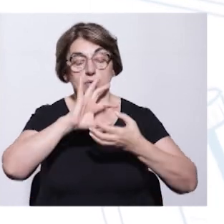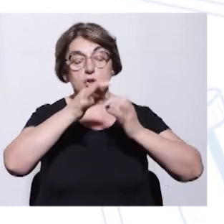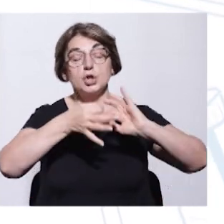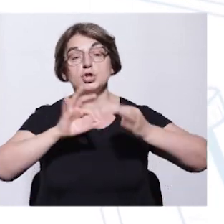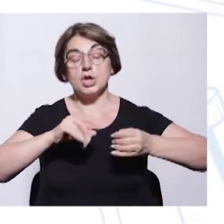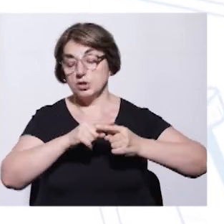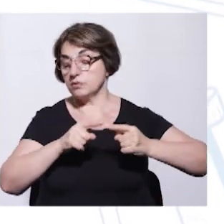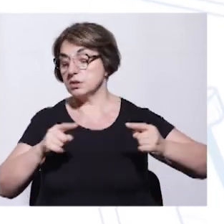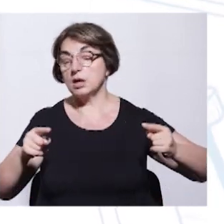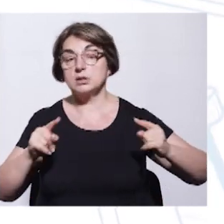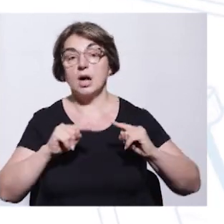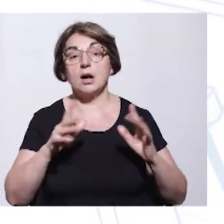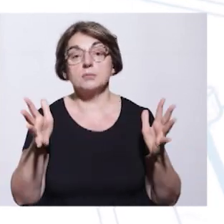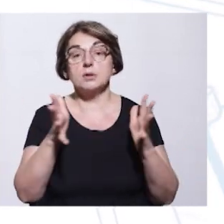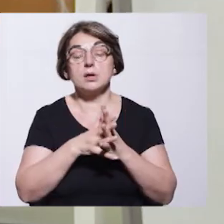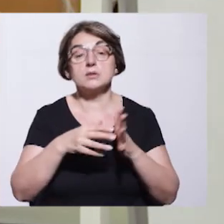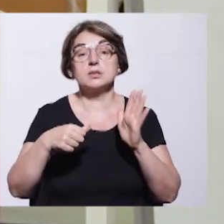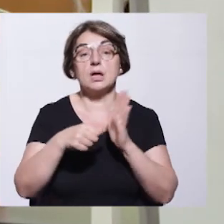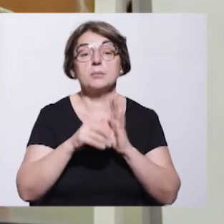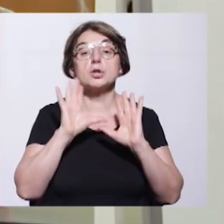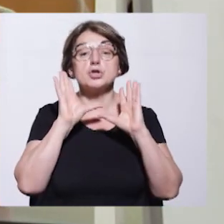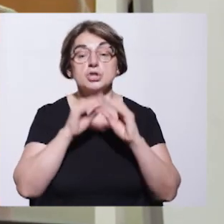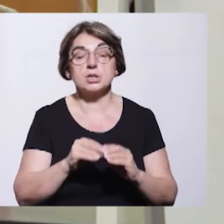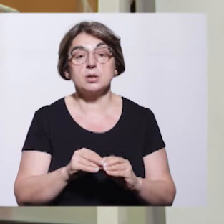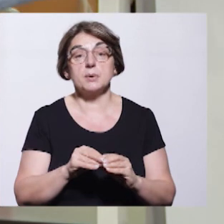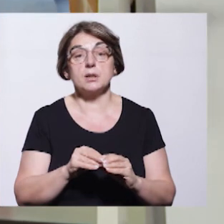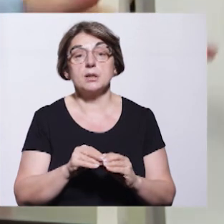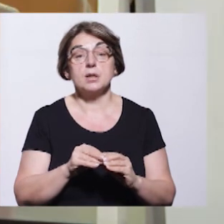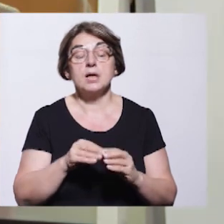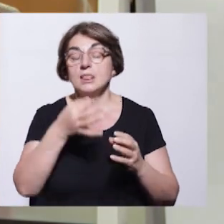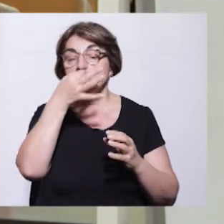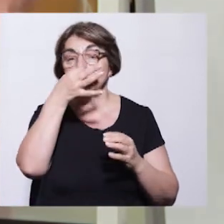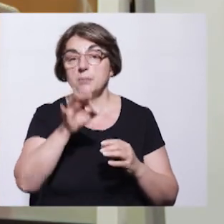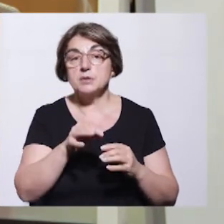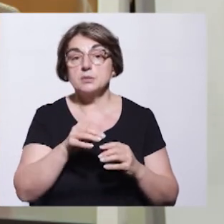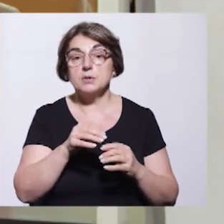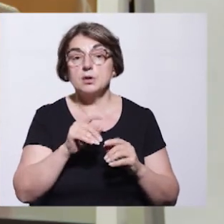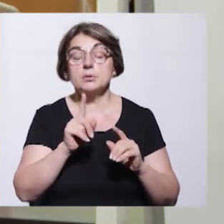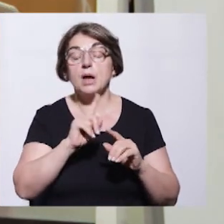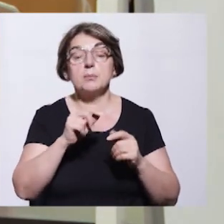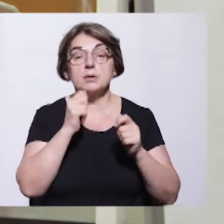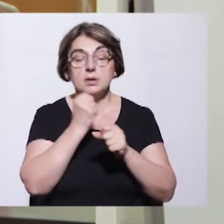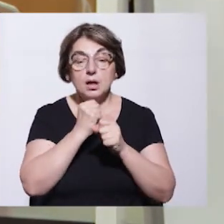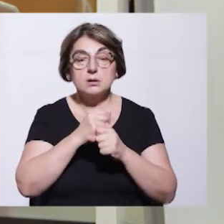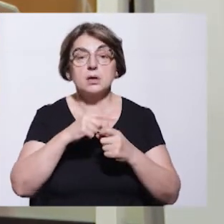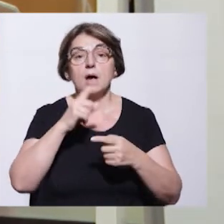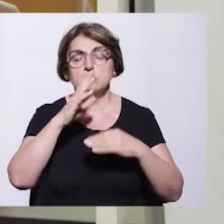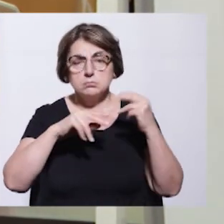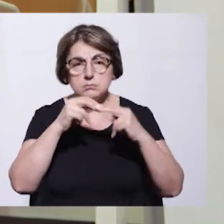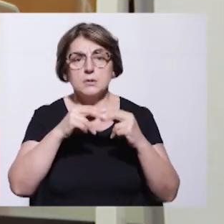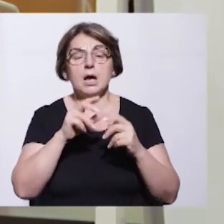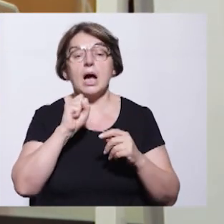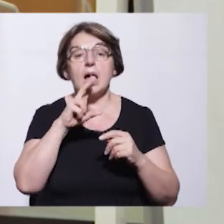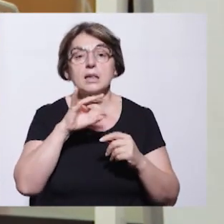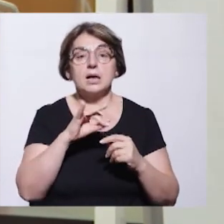ჯაჭვის დაგრძელება. ამ რეაქციის საშუალებით შესაძლებელია ნებისმიერი შედგენილობის